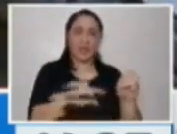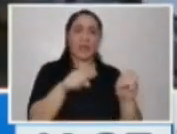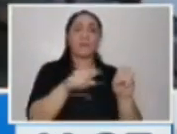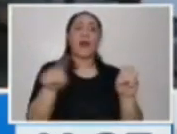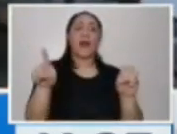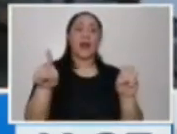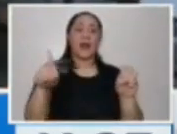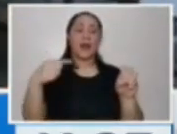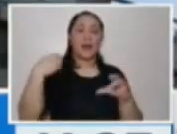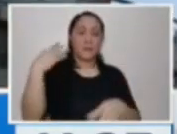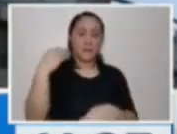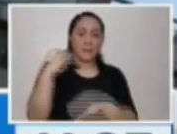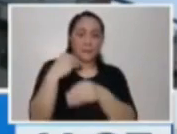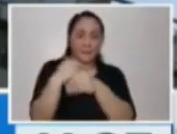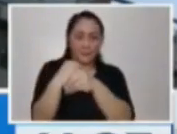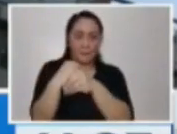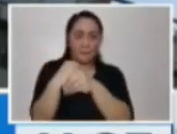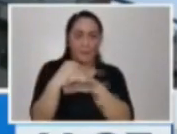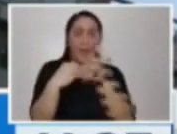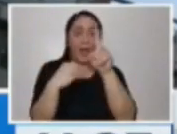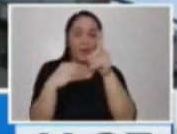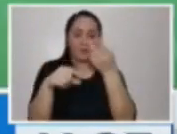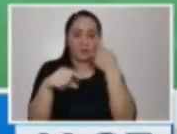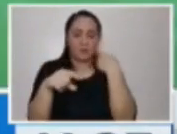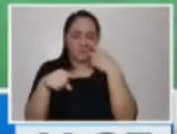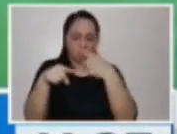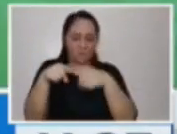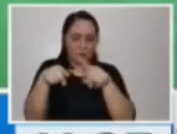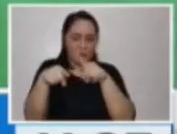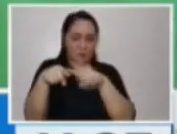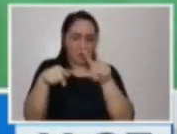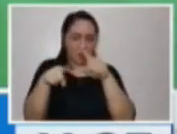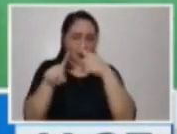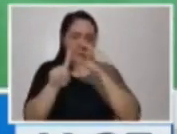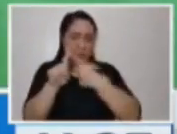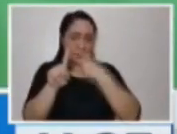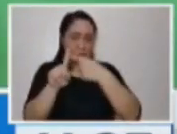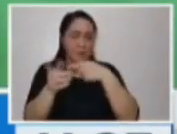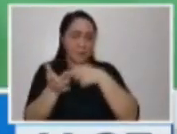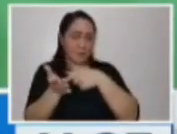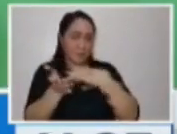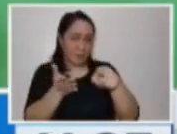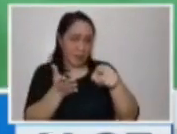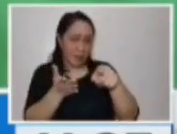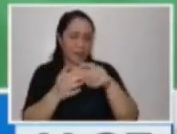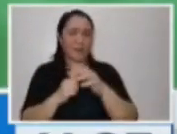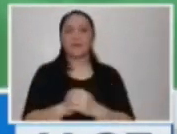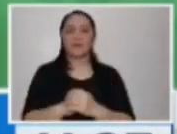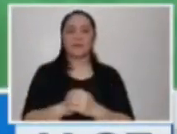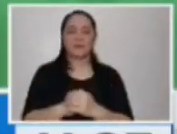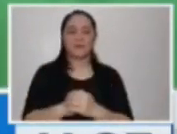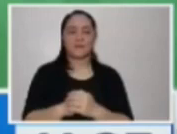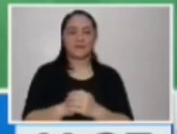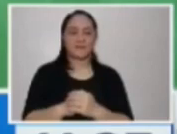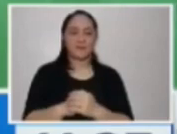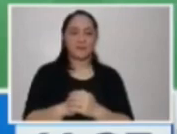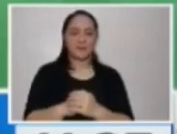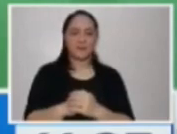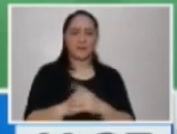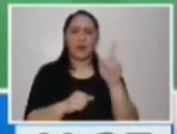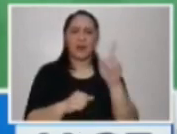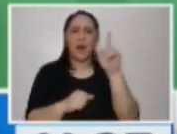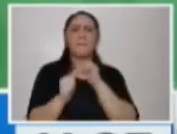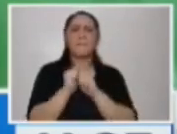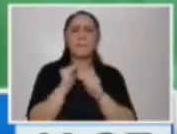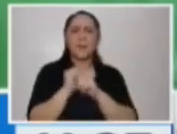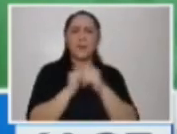and their dependents, yung mga nandito sa Pilipinas, receive 1.7 billion of healthcare